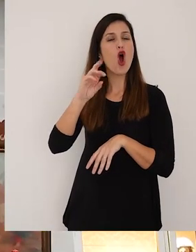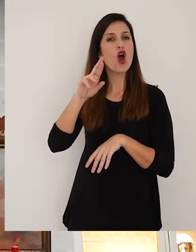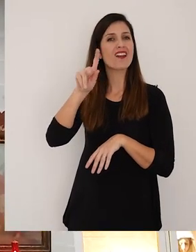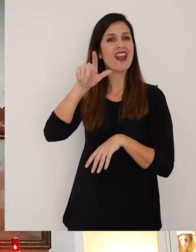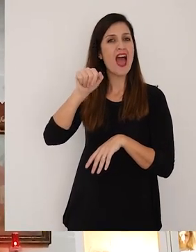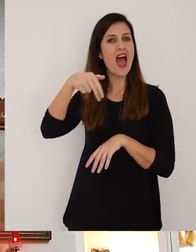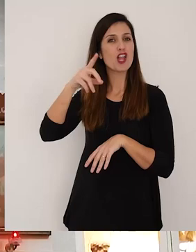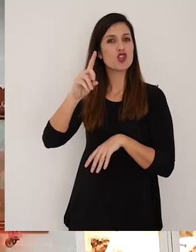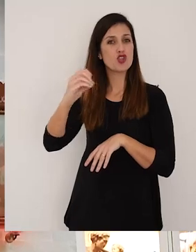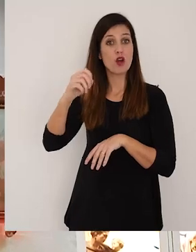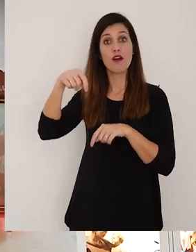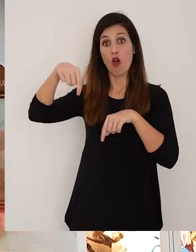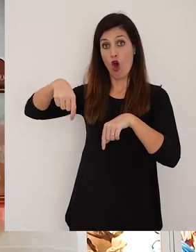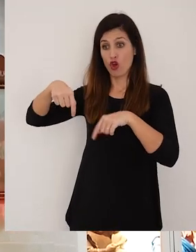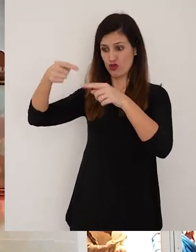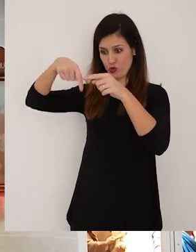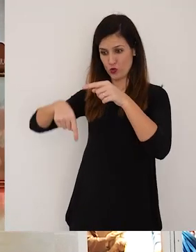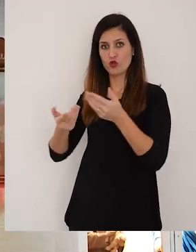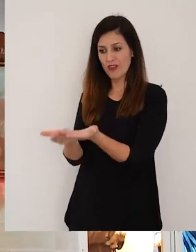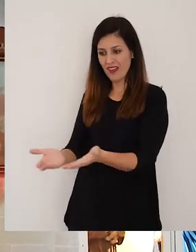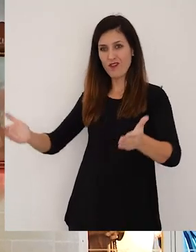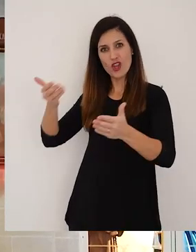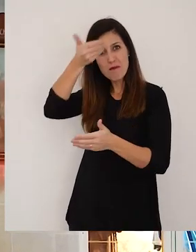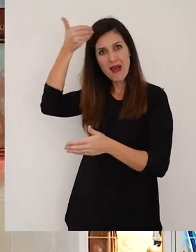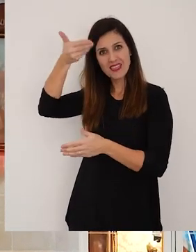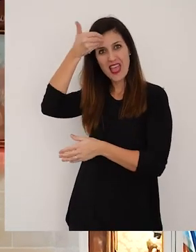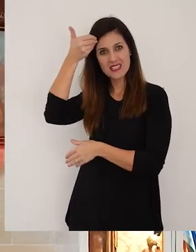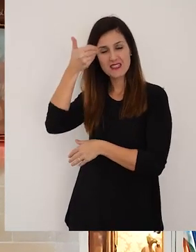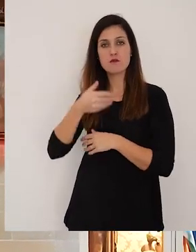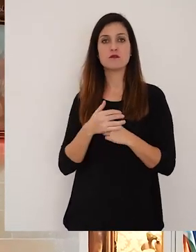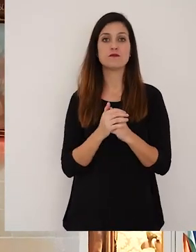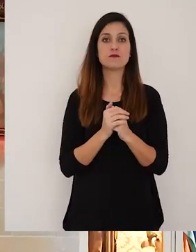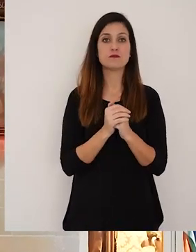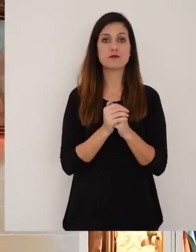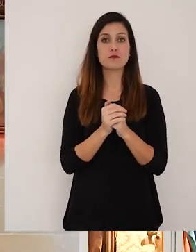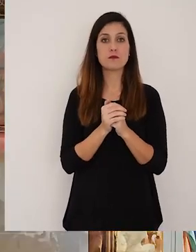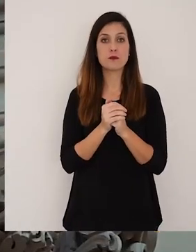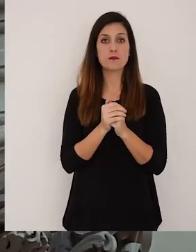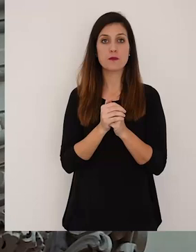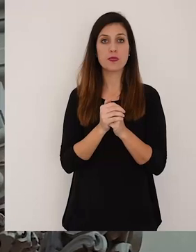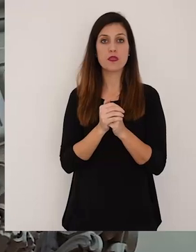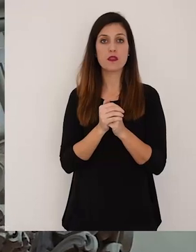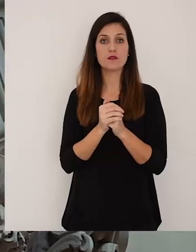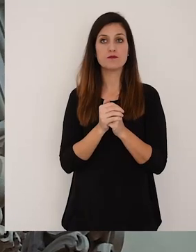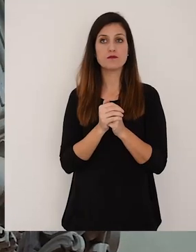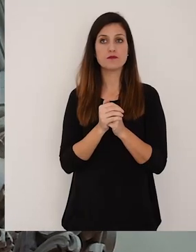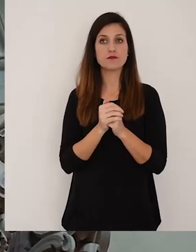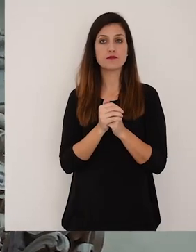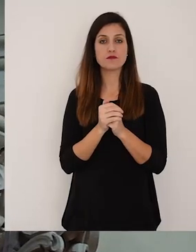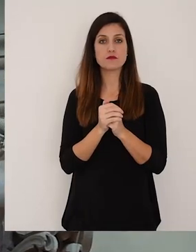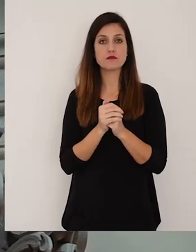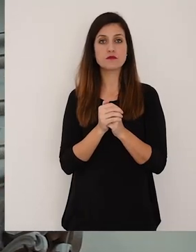oggi affiancata al fonte battesimale.